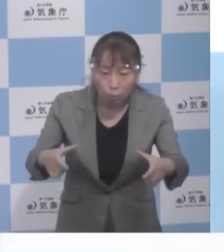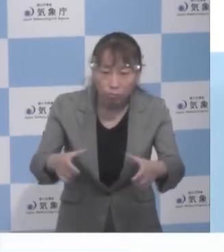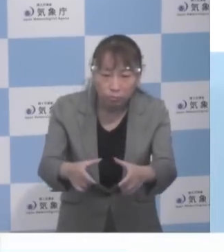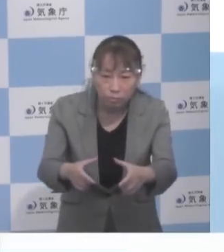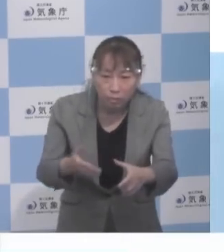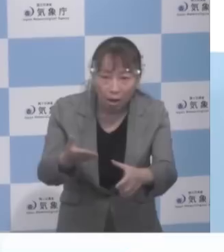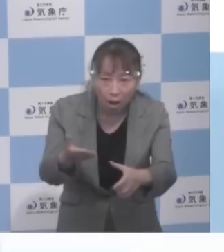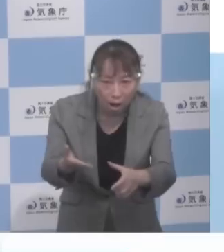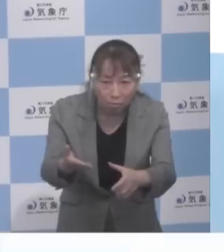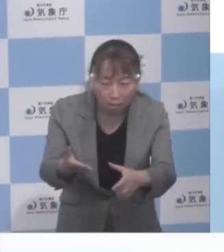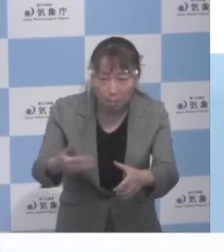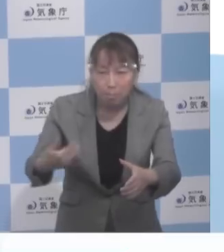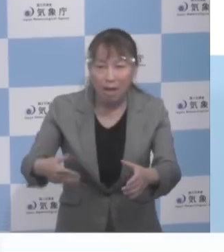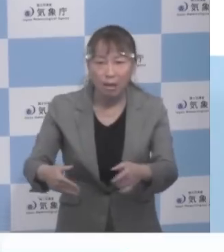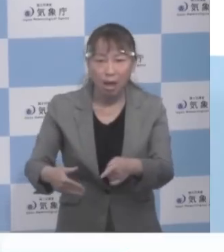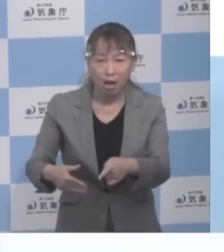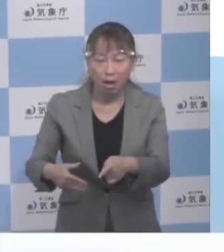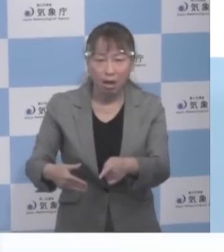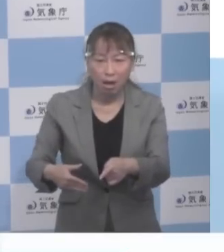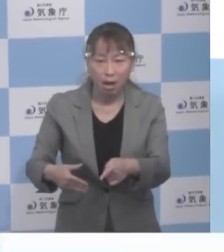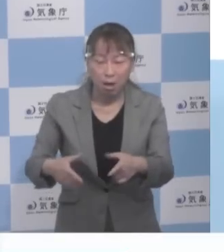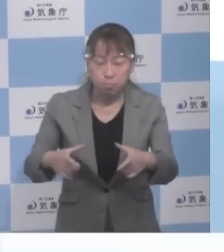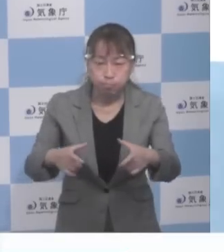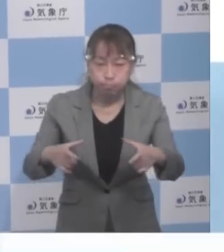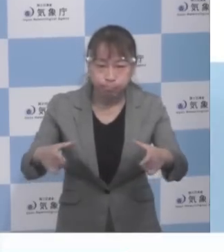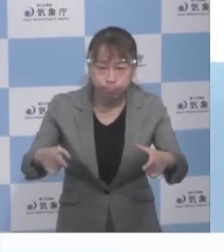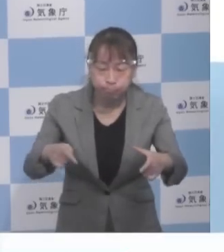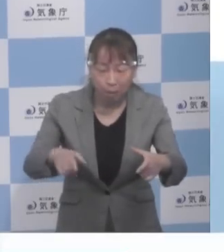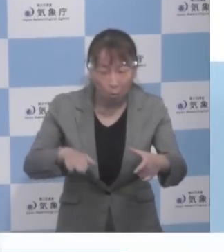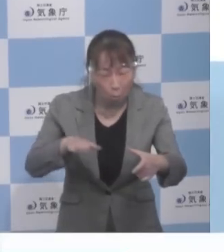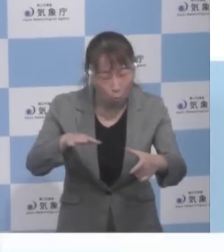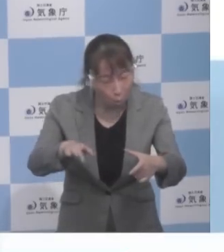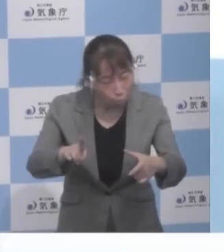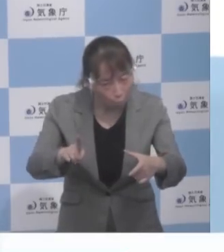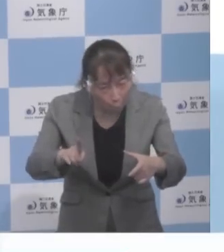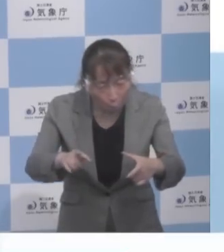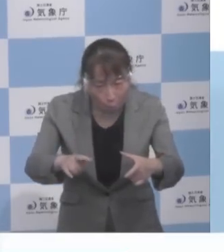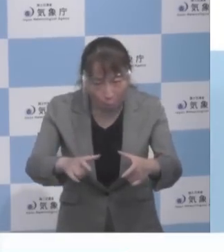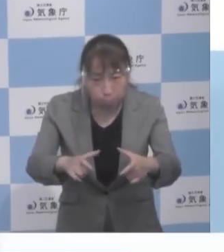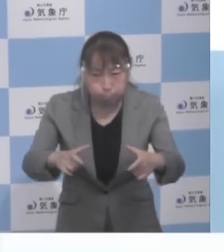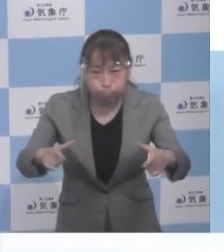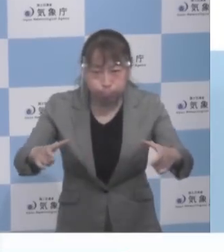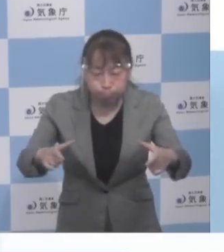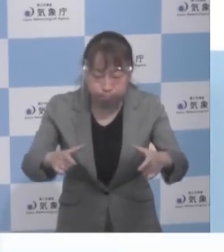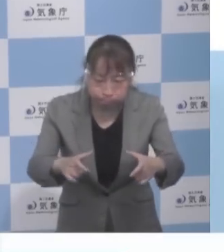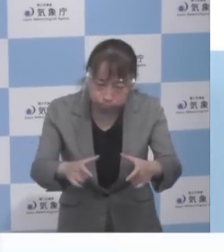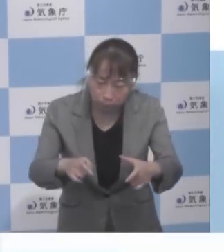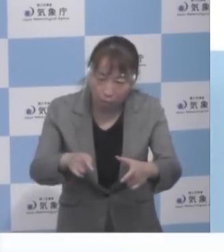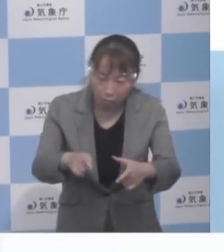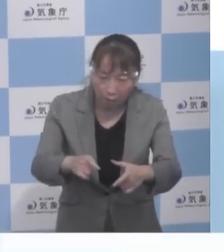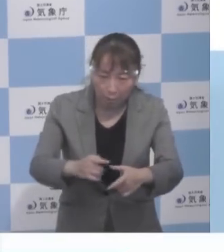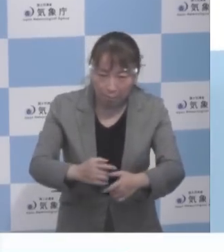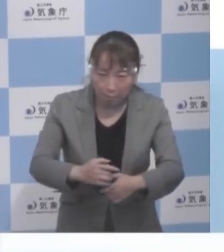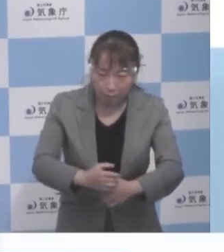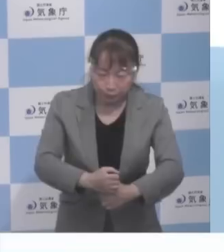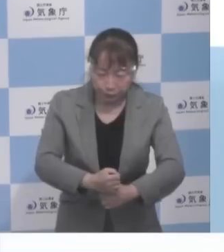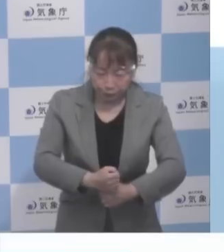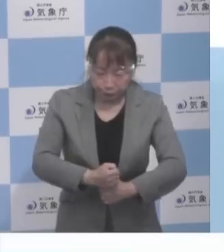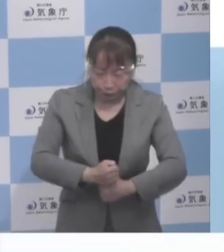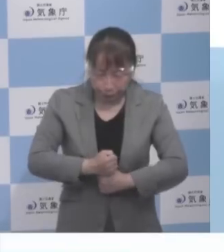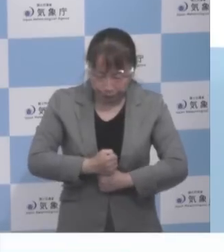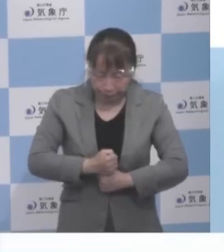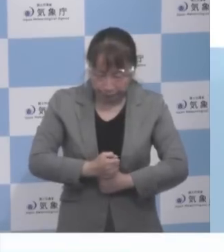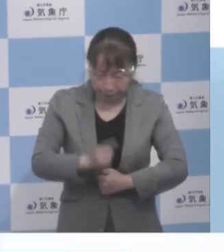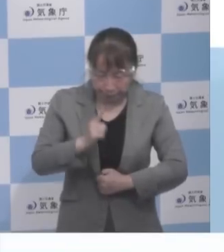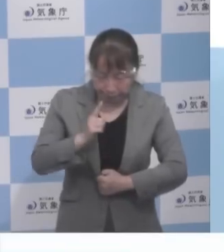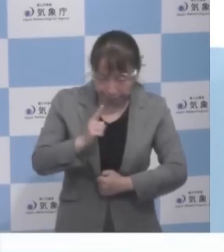張分がどのようなふうになっていくかということは我々厳重に警戒して、厳重に監